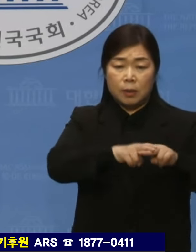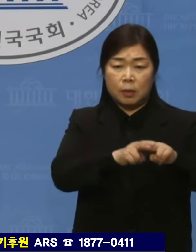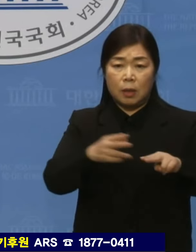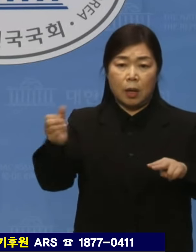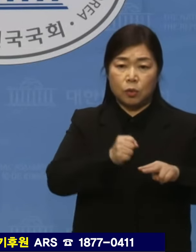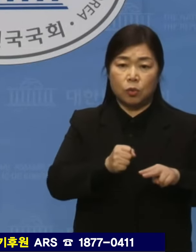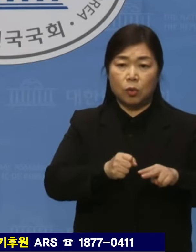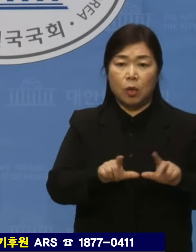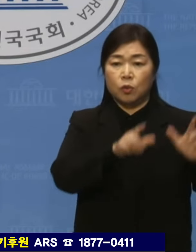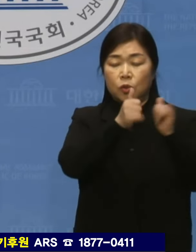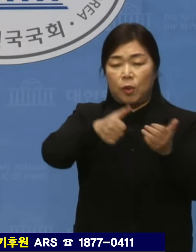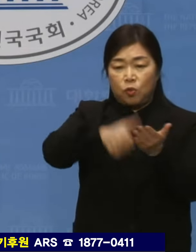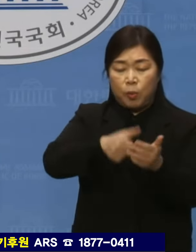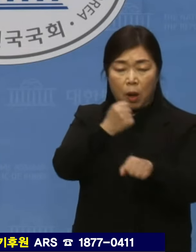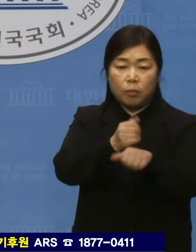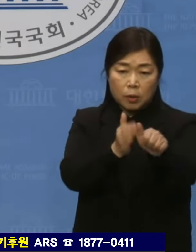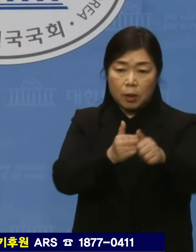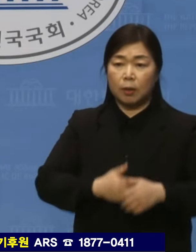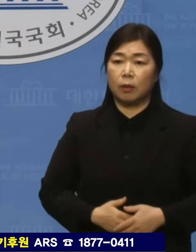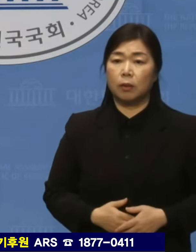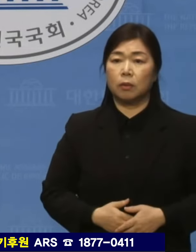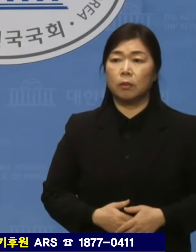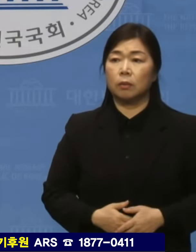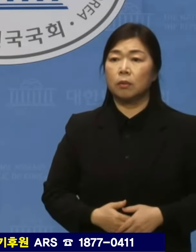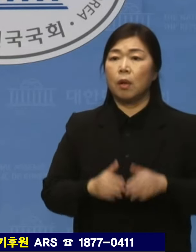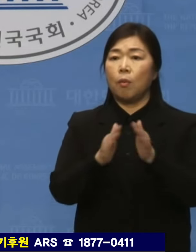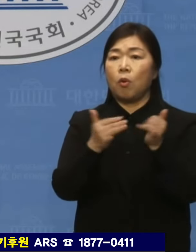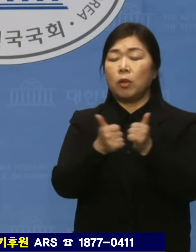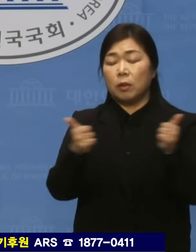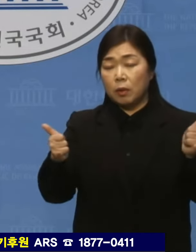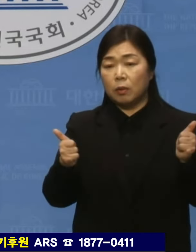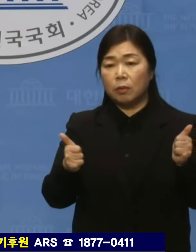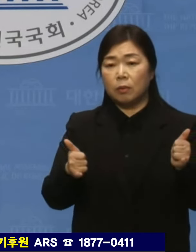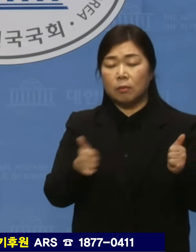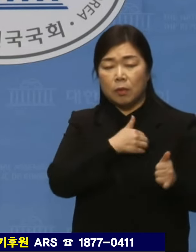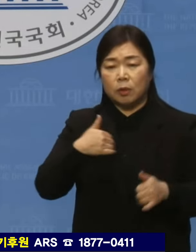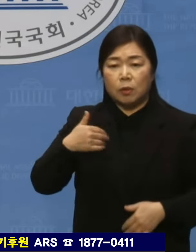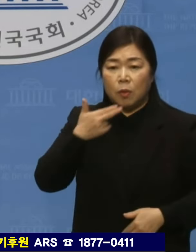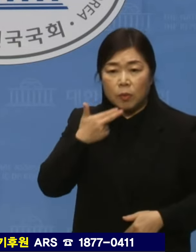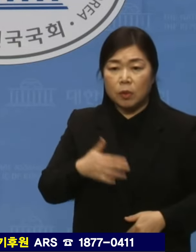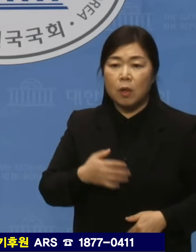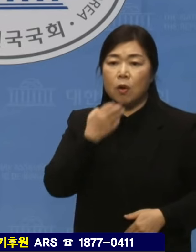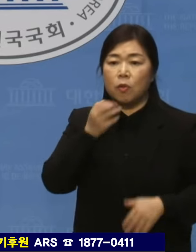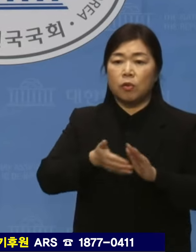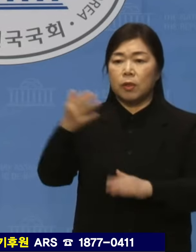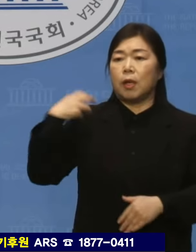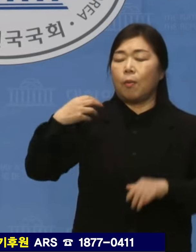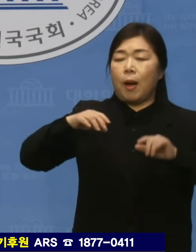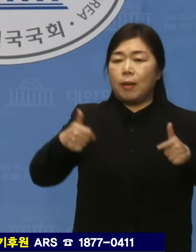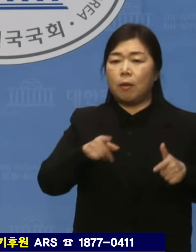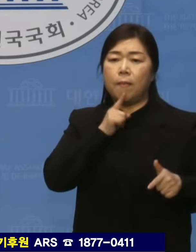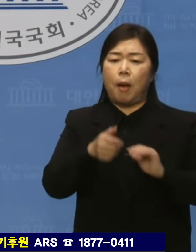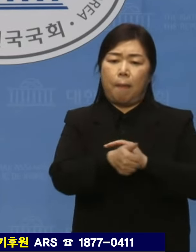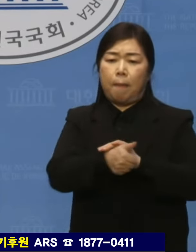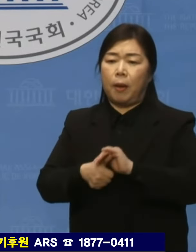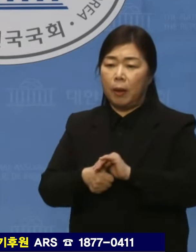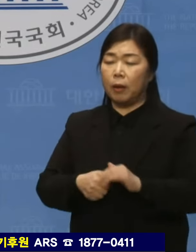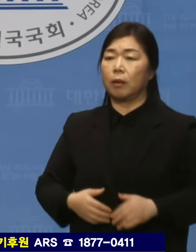하십시오. 본인도 자신이 없으니 이제 와서 서울시 주도 사업이 아니라며 발뺌하는 것 아닙니까?